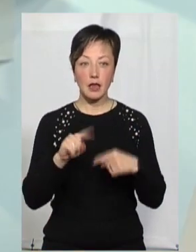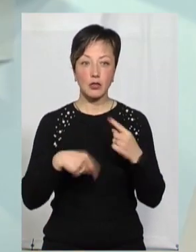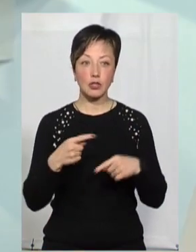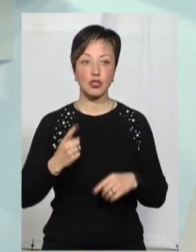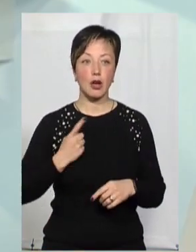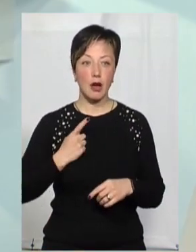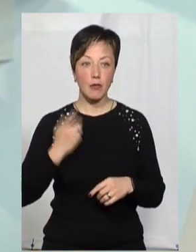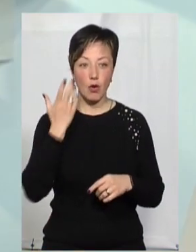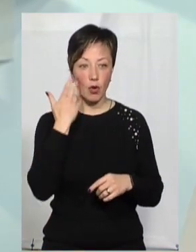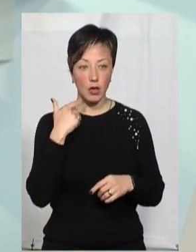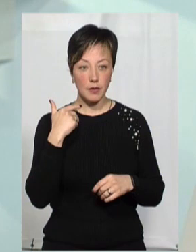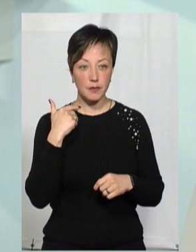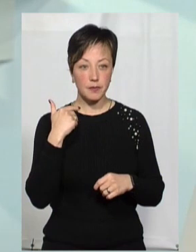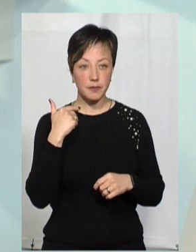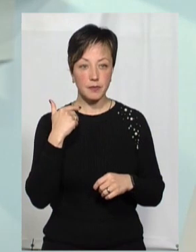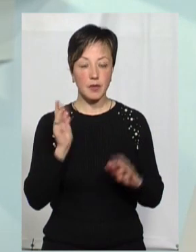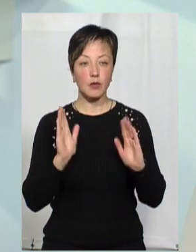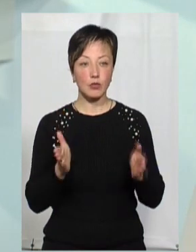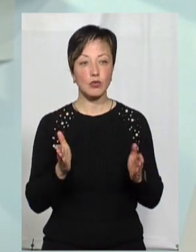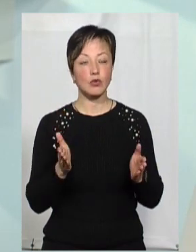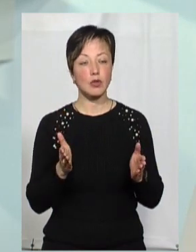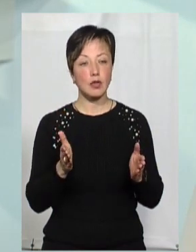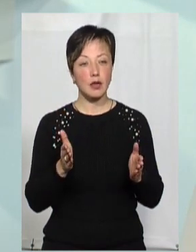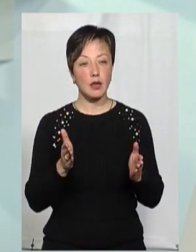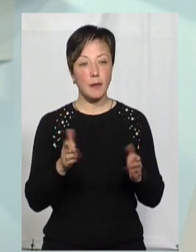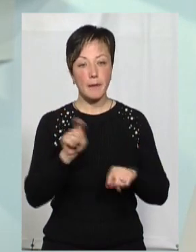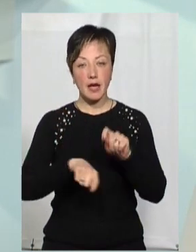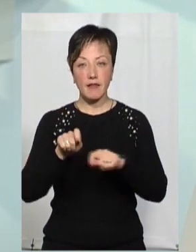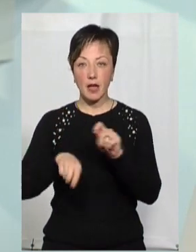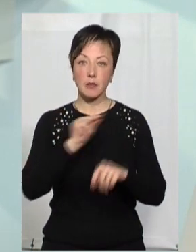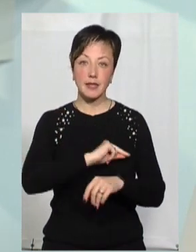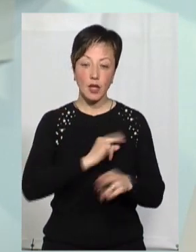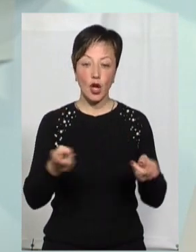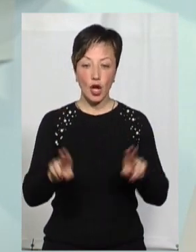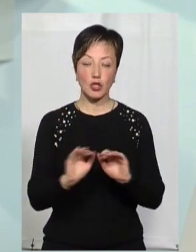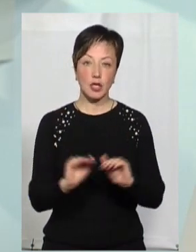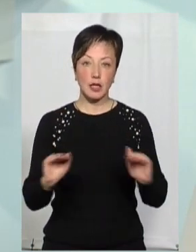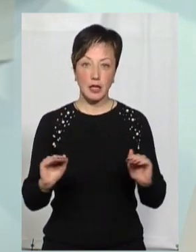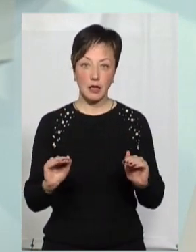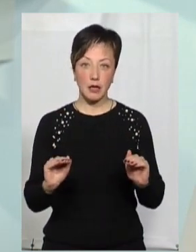наступне чекаємо, коли будуть брати у працівників і всіх решта дітей